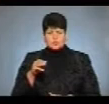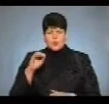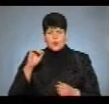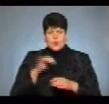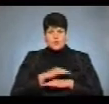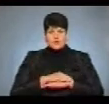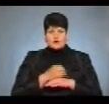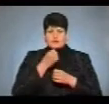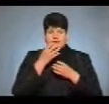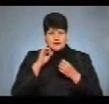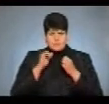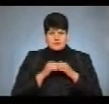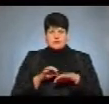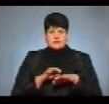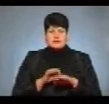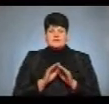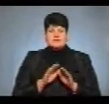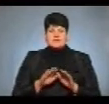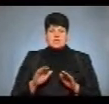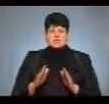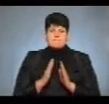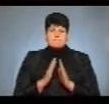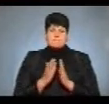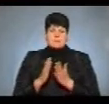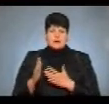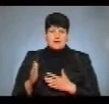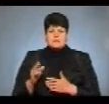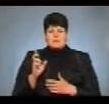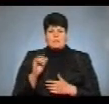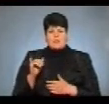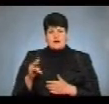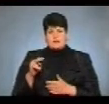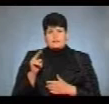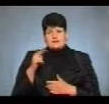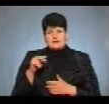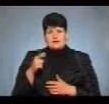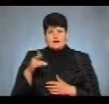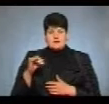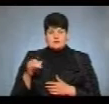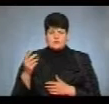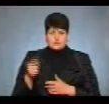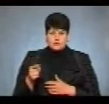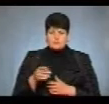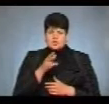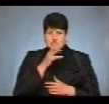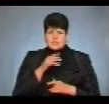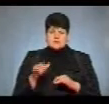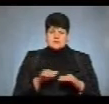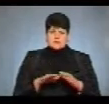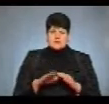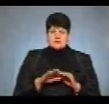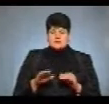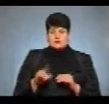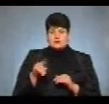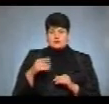пам'яті» провели в дитячій бібліотеці номер 3, що на бульварі Данила Галицького в Тернополі. Під час заходу учні Тернопільської школи номер